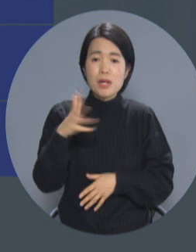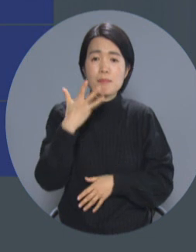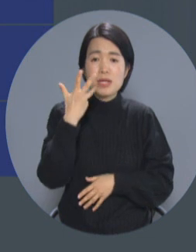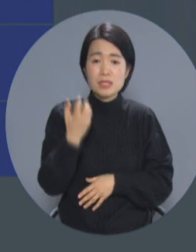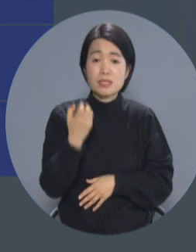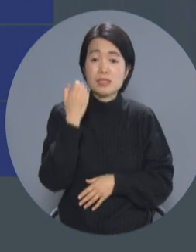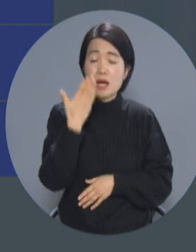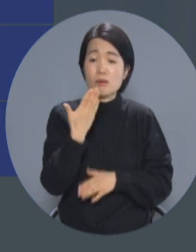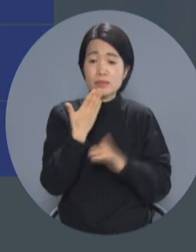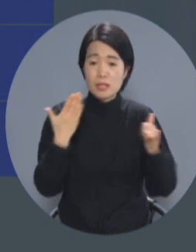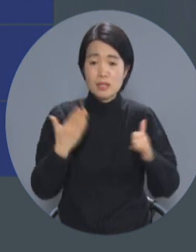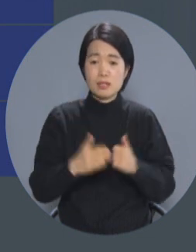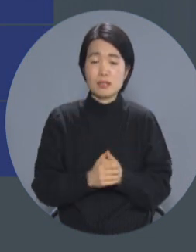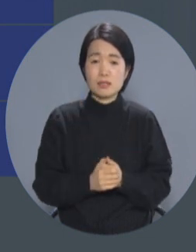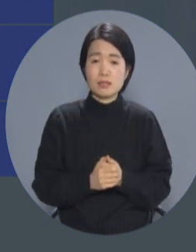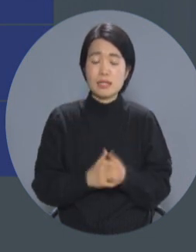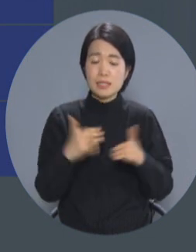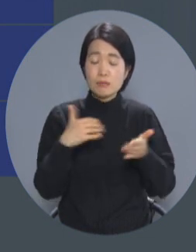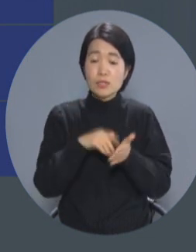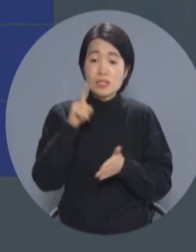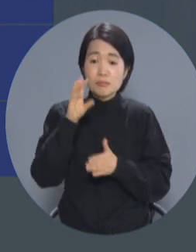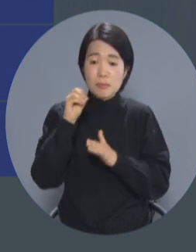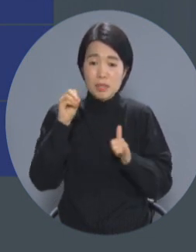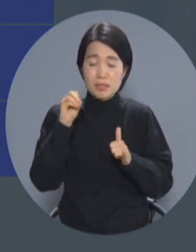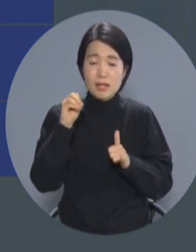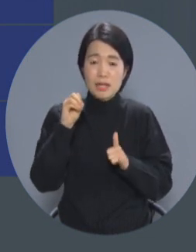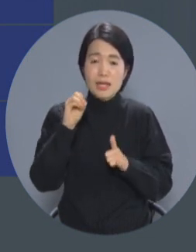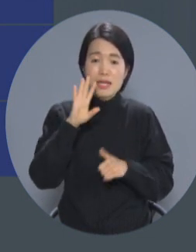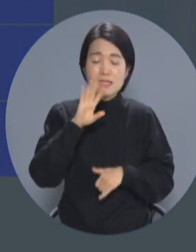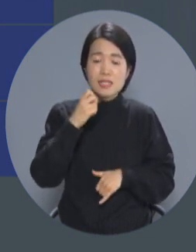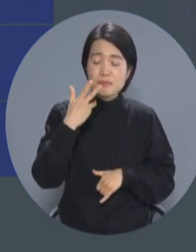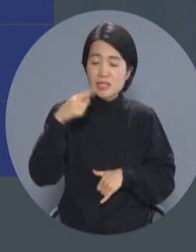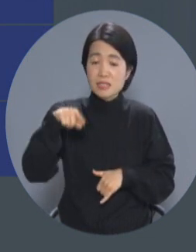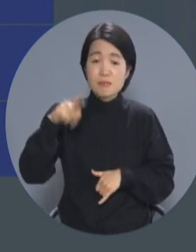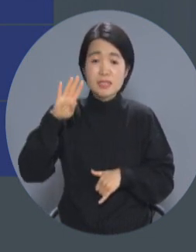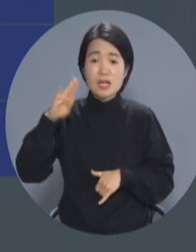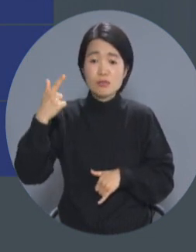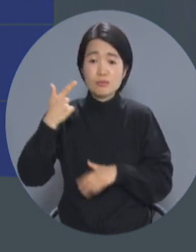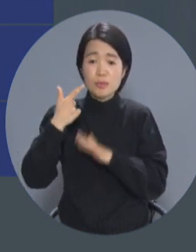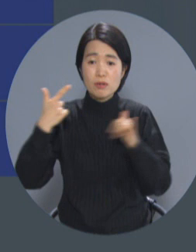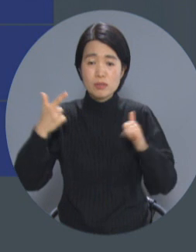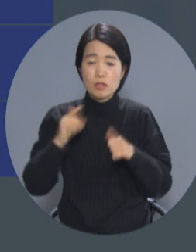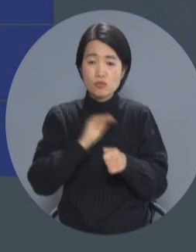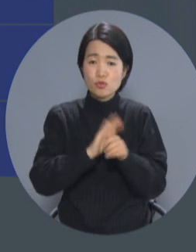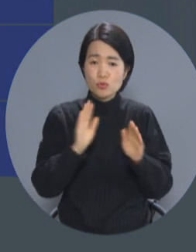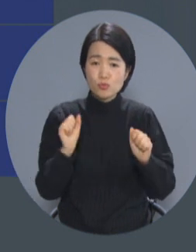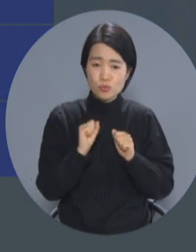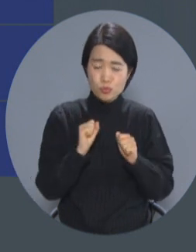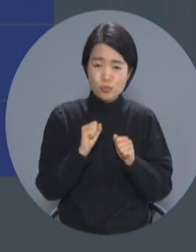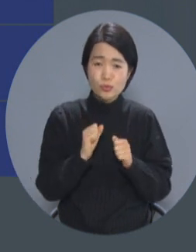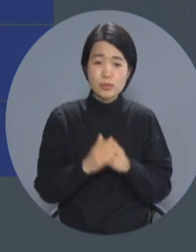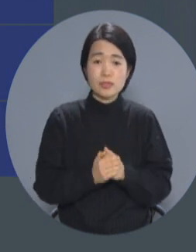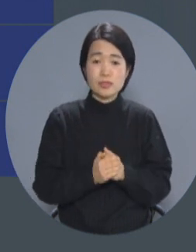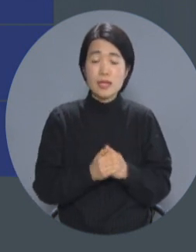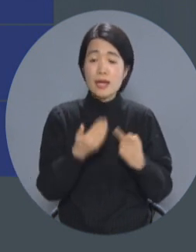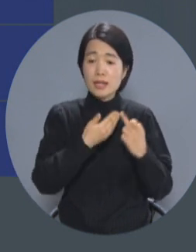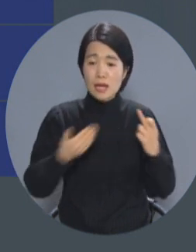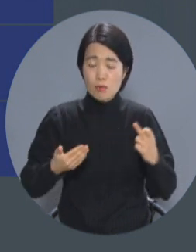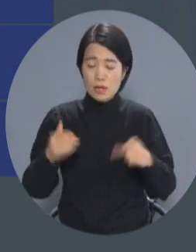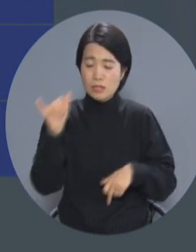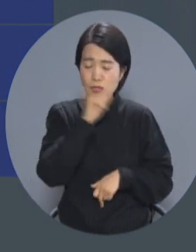802명 인구 10만명당 47.46명으로 충북과 인천 강원과 함께